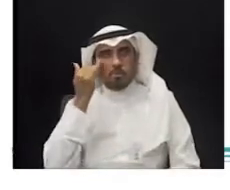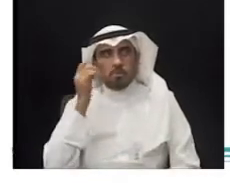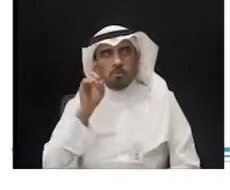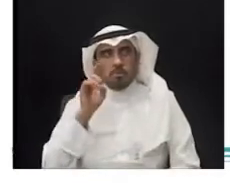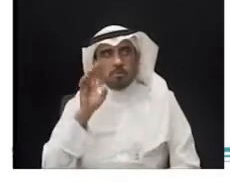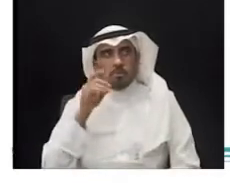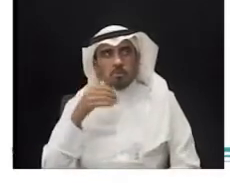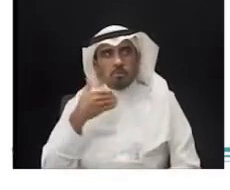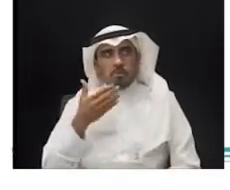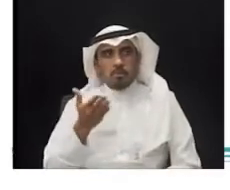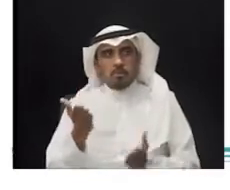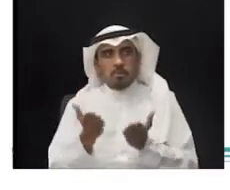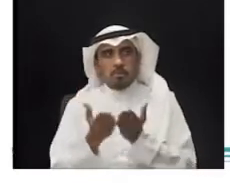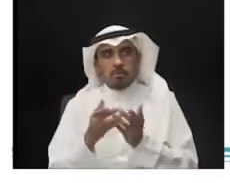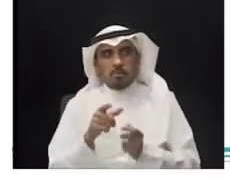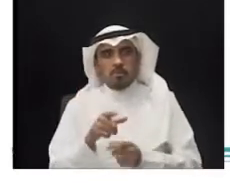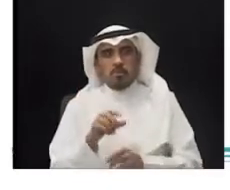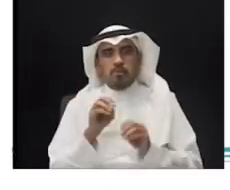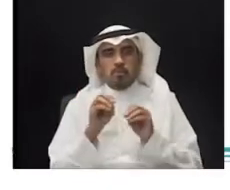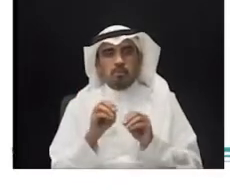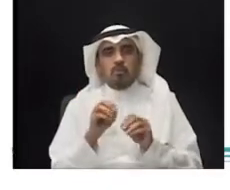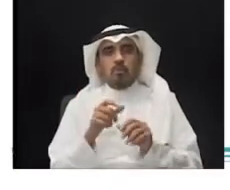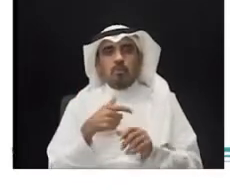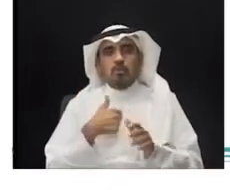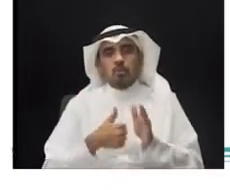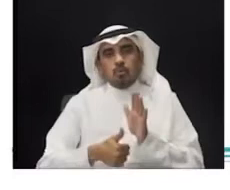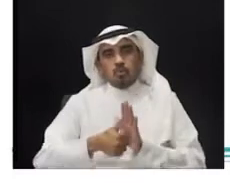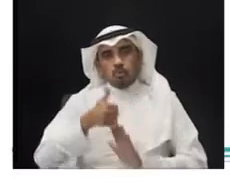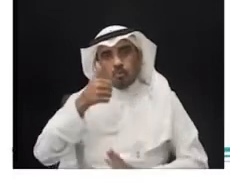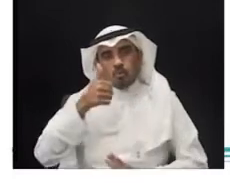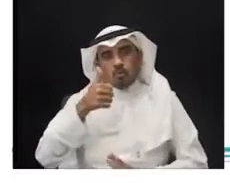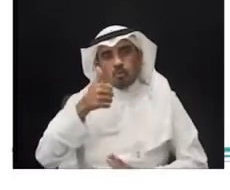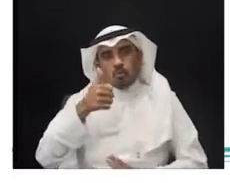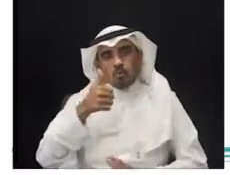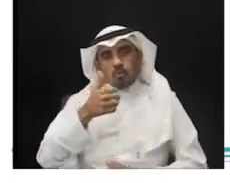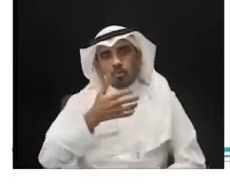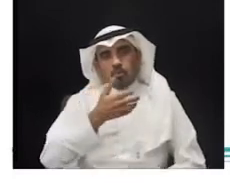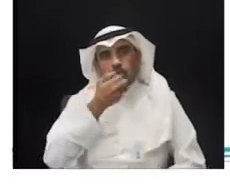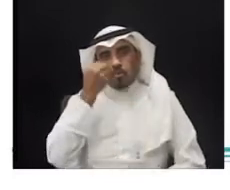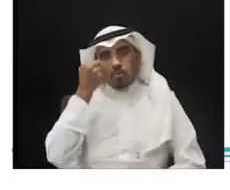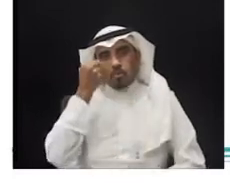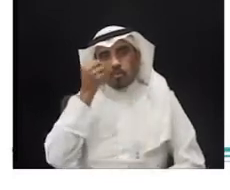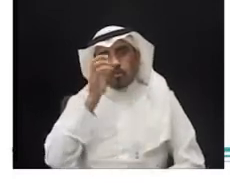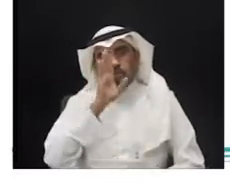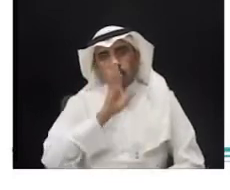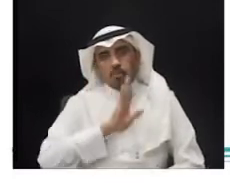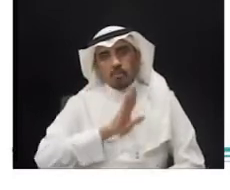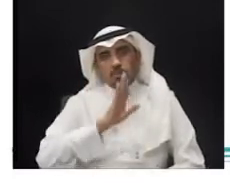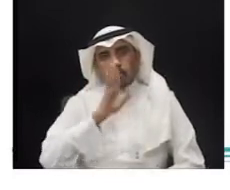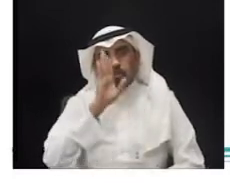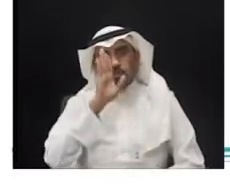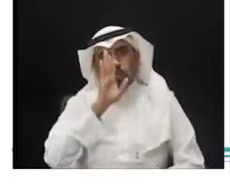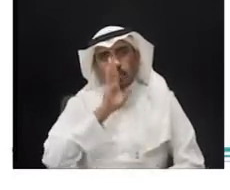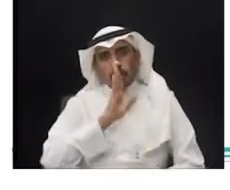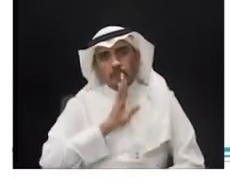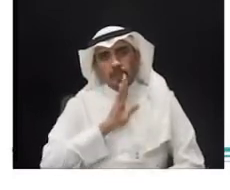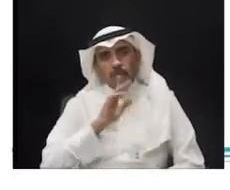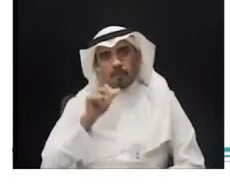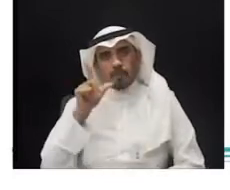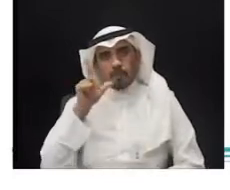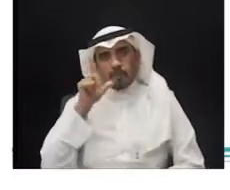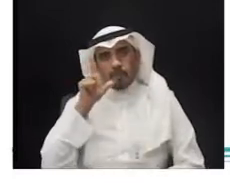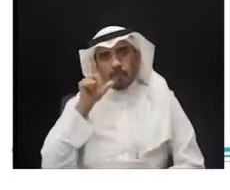نتوقع بمشيئة الله بعد دراستنا لهذه الوحدة أن نكون قادرين على اكتساب هذه